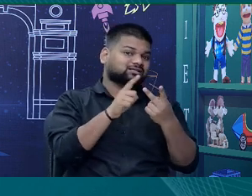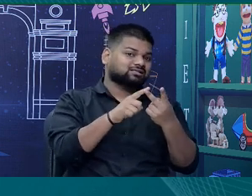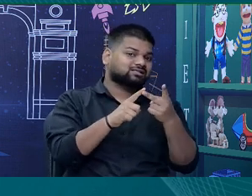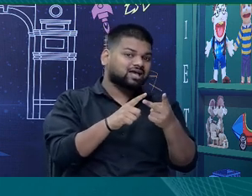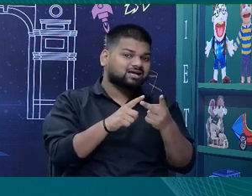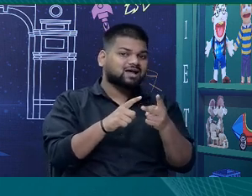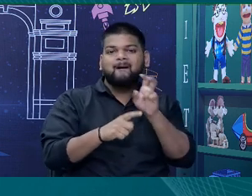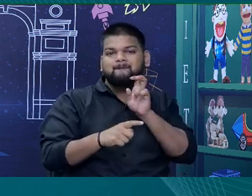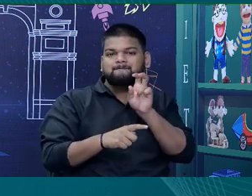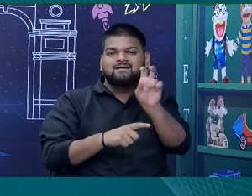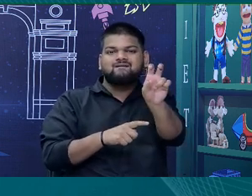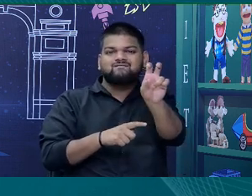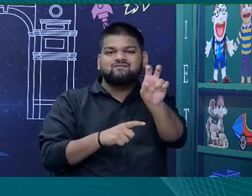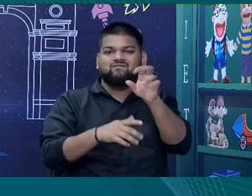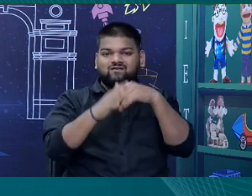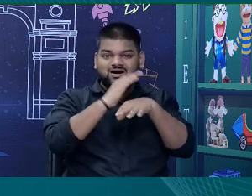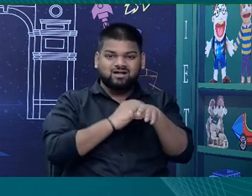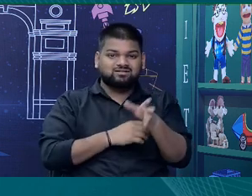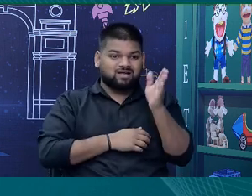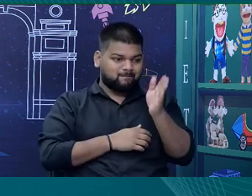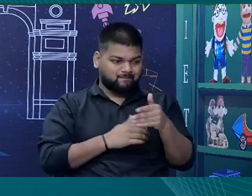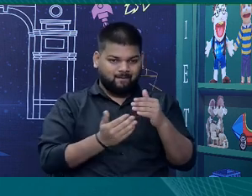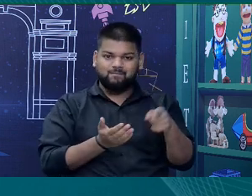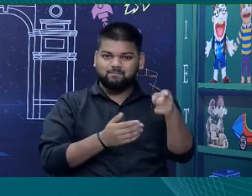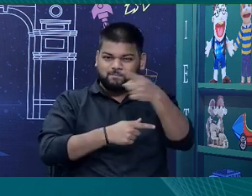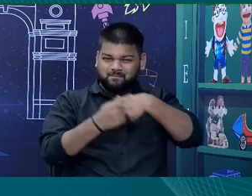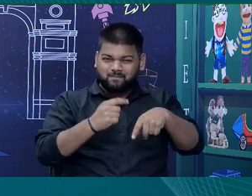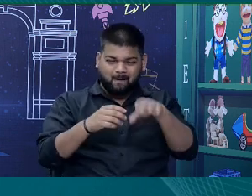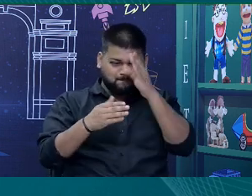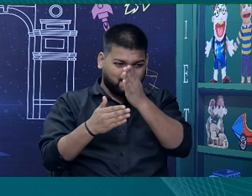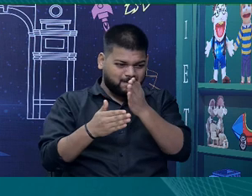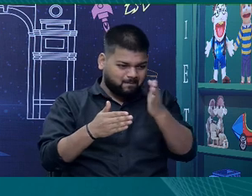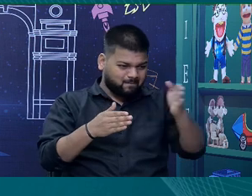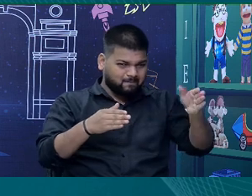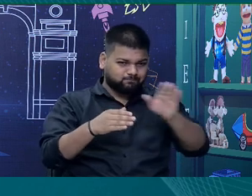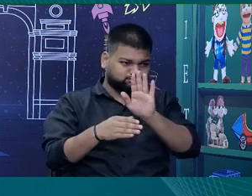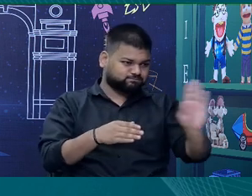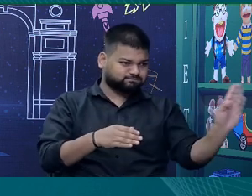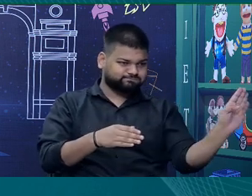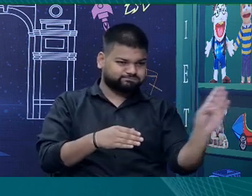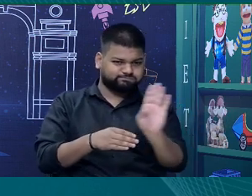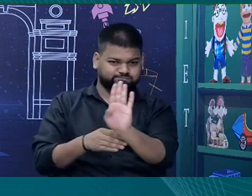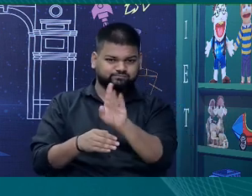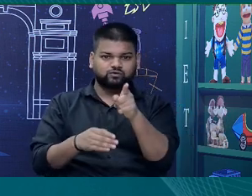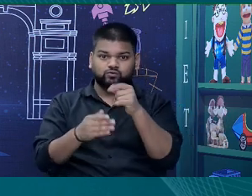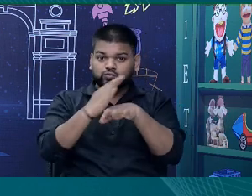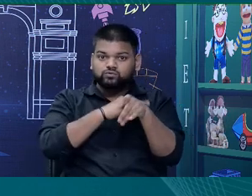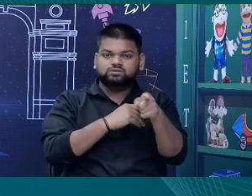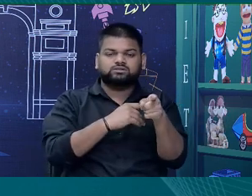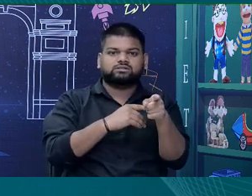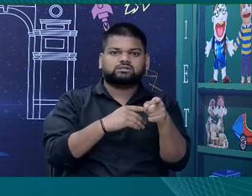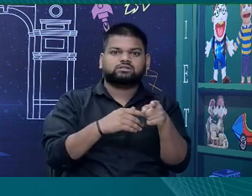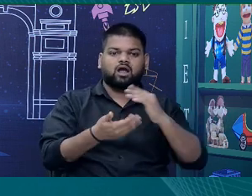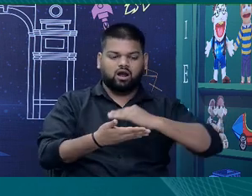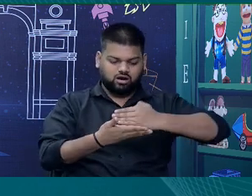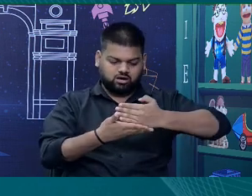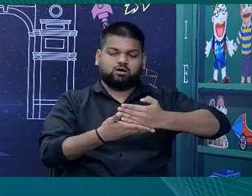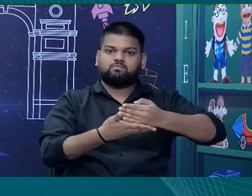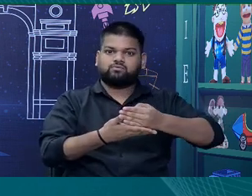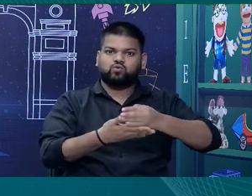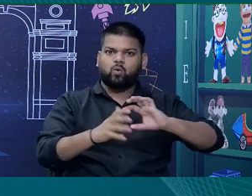हम आर्टिफिशियल इंटेलिजेंस का उसे करते हैं अलजेब्राइक एक्सप्रेशंस का उसे करके सिस्टम डिटरमिन करता है की कब मुझे एक्सीलरेट करना है